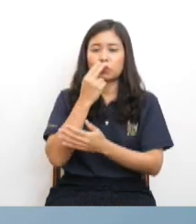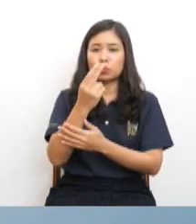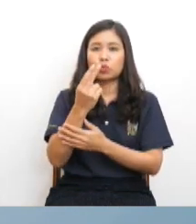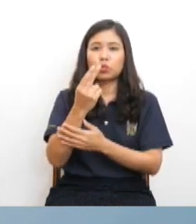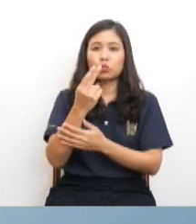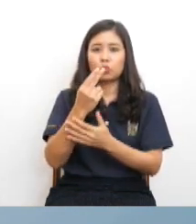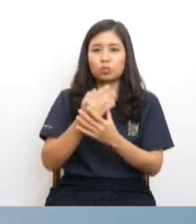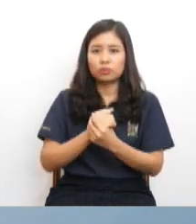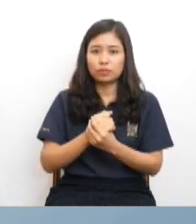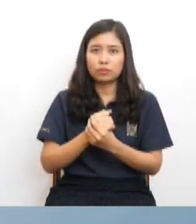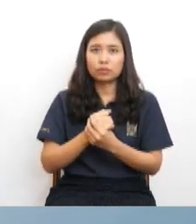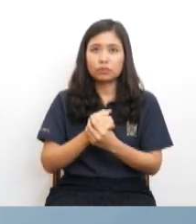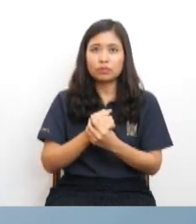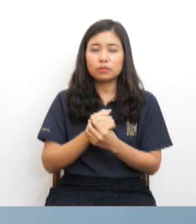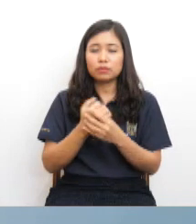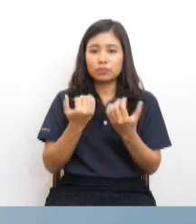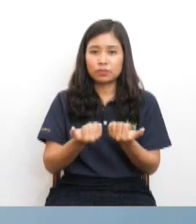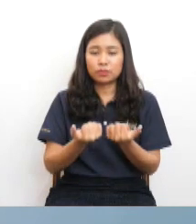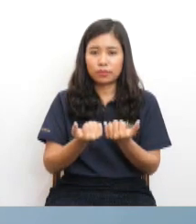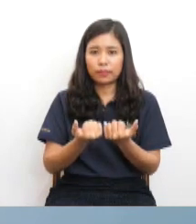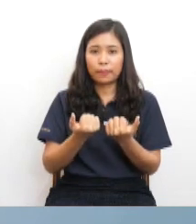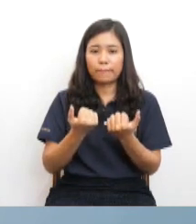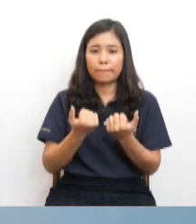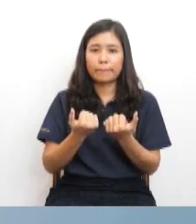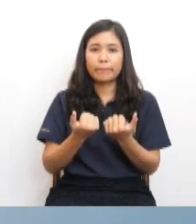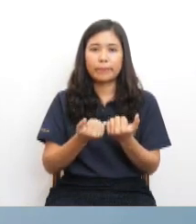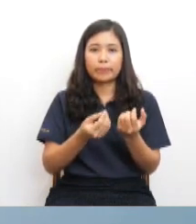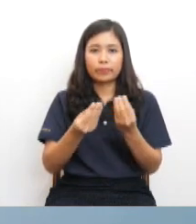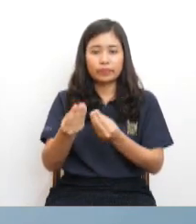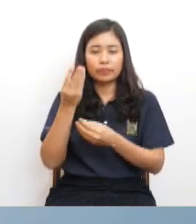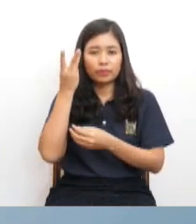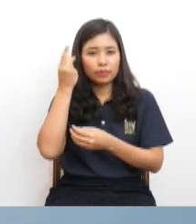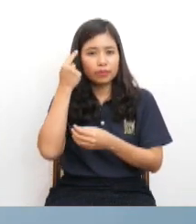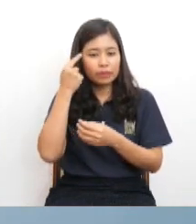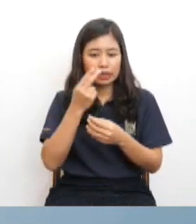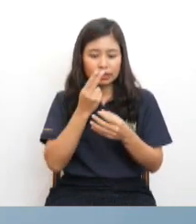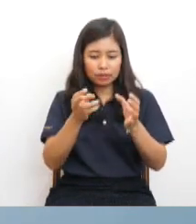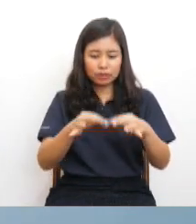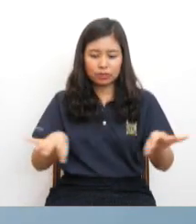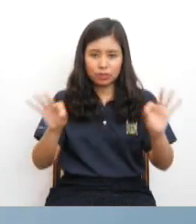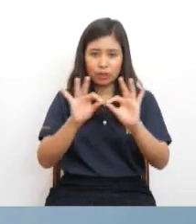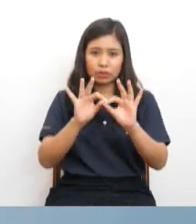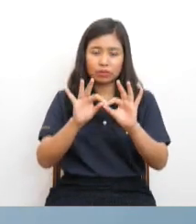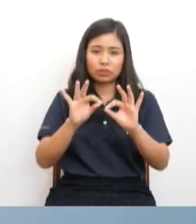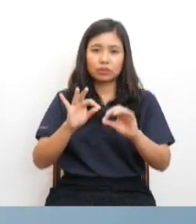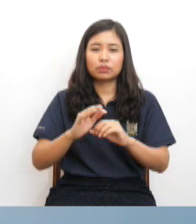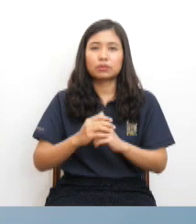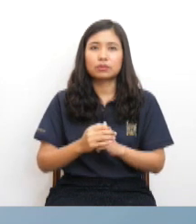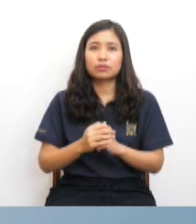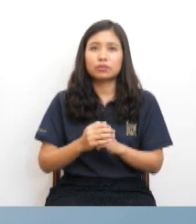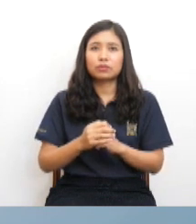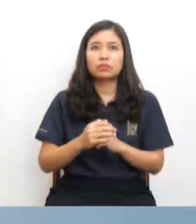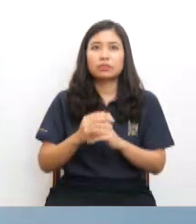ชมและในขณะเดียวกันสปท.เองก็ได้ตระหนักและเห็นความสำคัญเรื่องนี้ก็ได้มาจัด